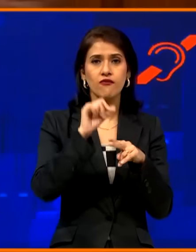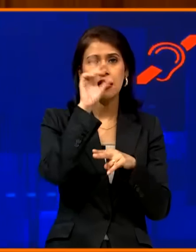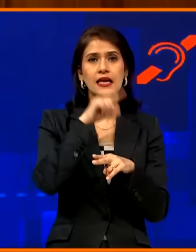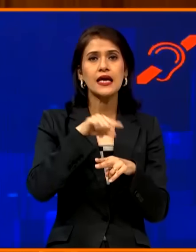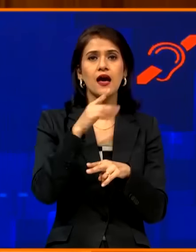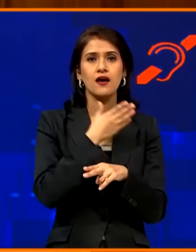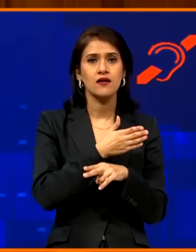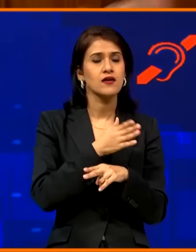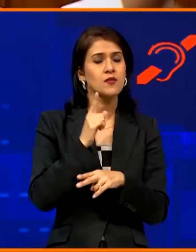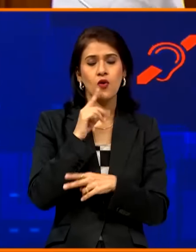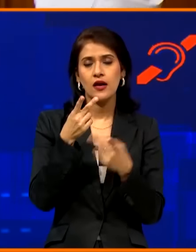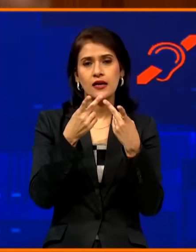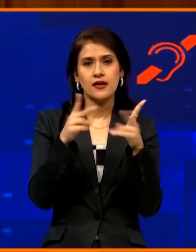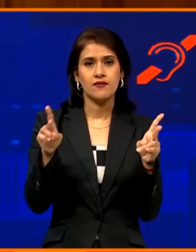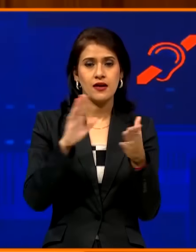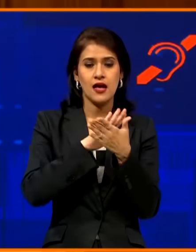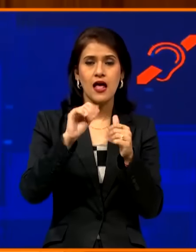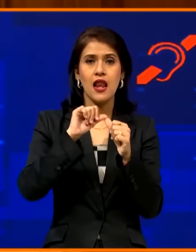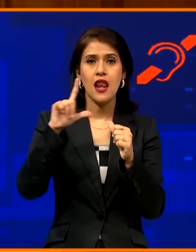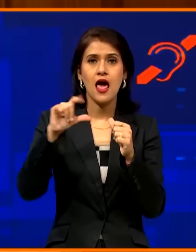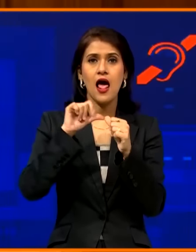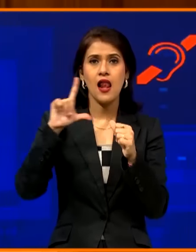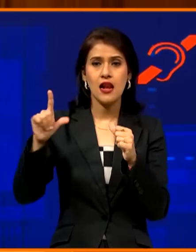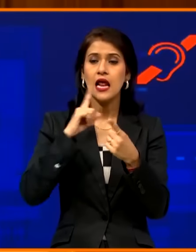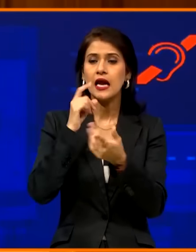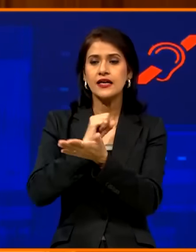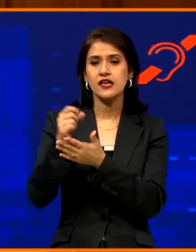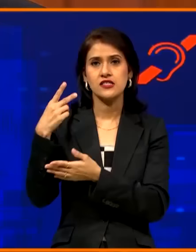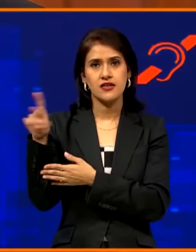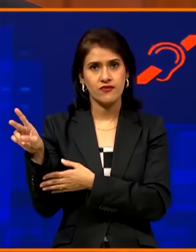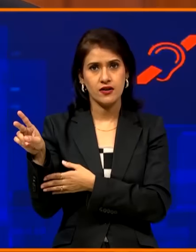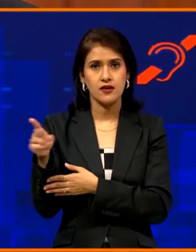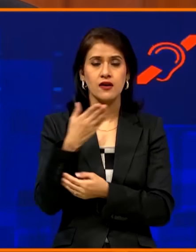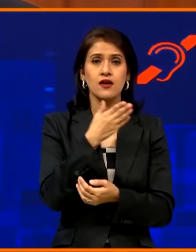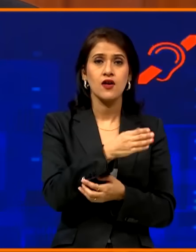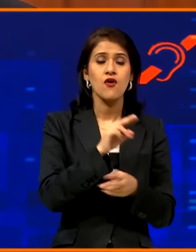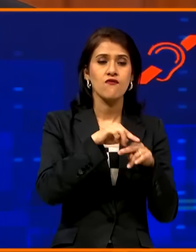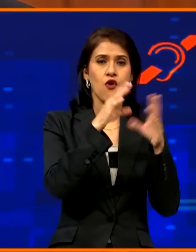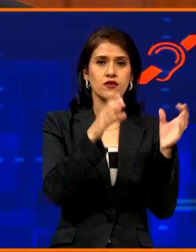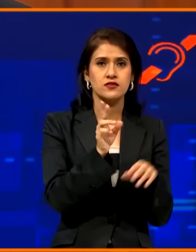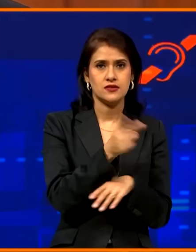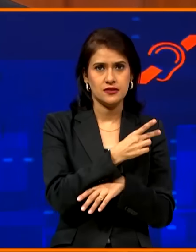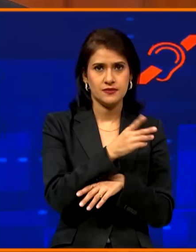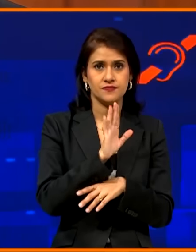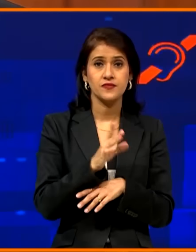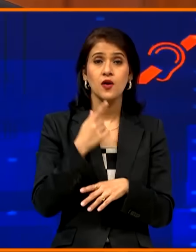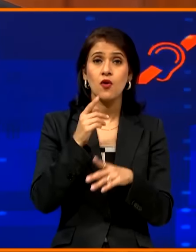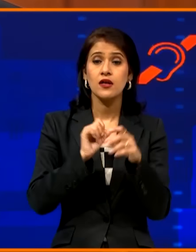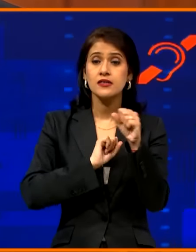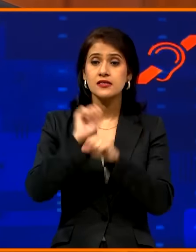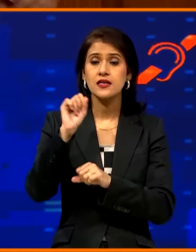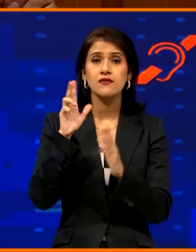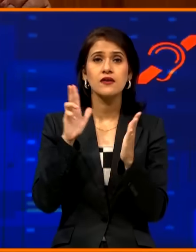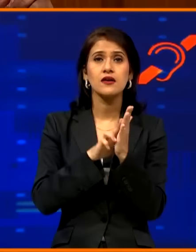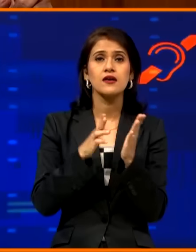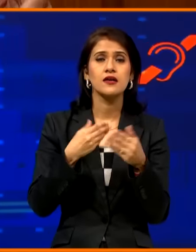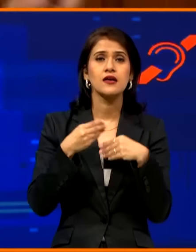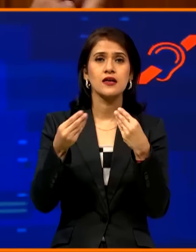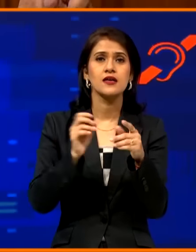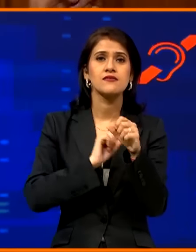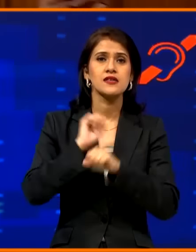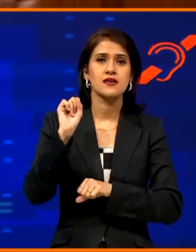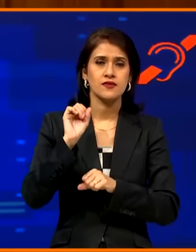हलाल ट्रस्ट अलग चीज है उनके बारे में कहा गया हो हा उनके बारे में कहा गया और लैब टेस्टिंग के बगैर वो सर्टिफिकेट जारी करते हैं एक बात तो